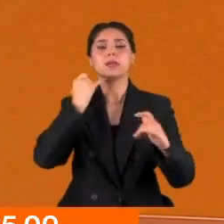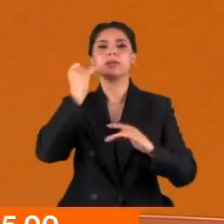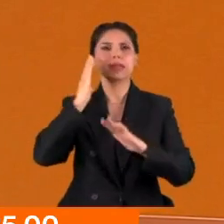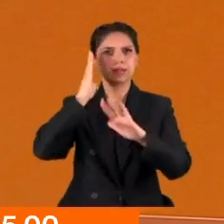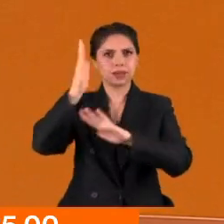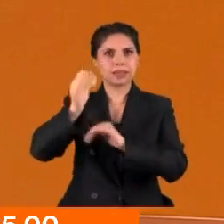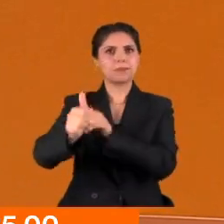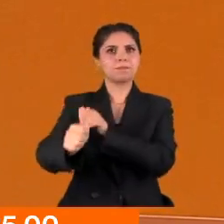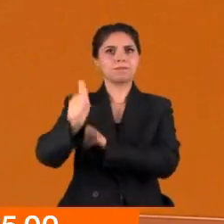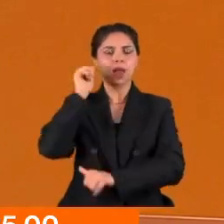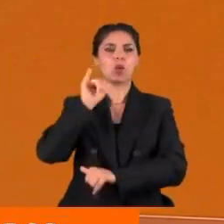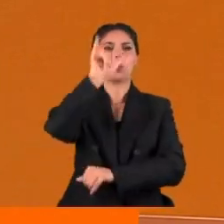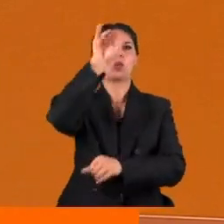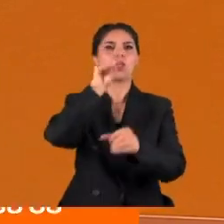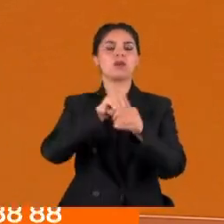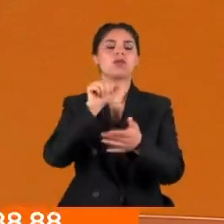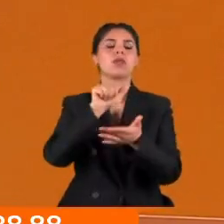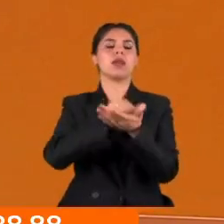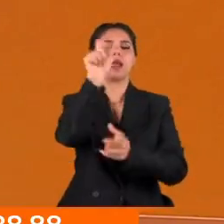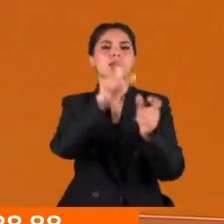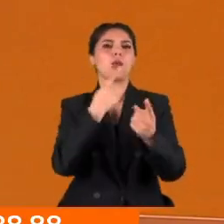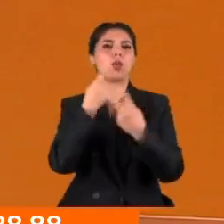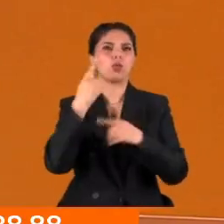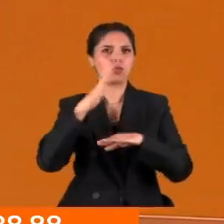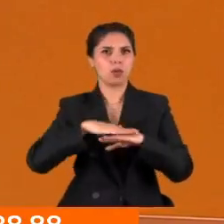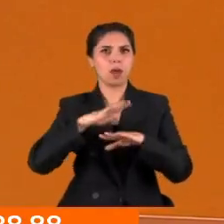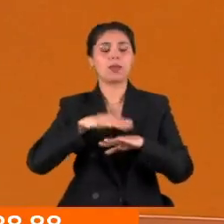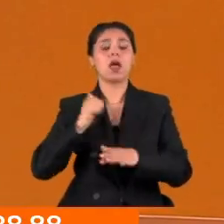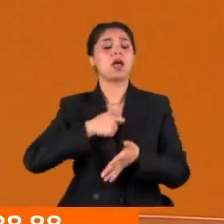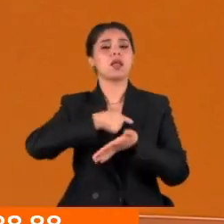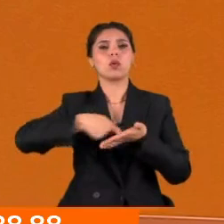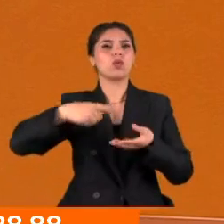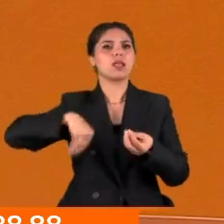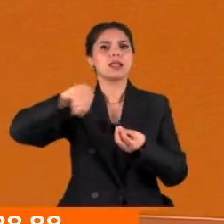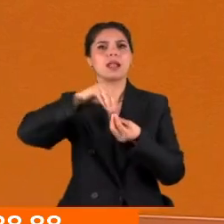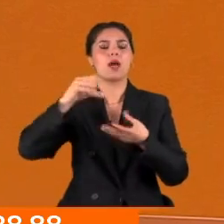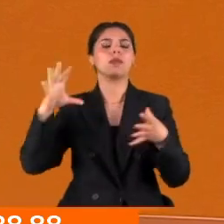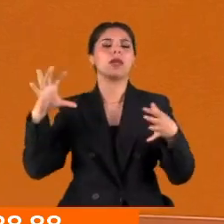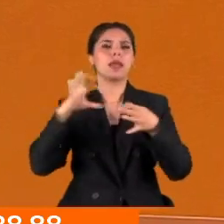dönüşü uçakta konuştu. Asgari ücret ve memur maaşlarına yapılacak artış konusunda.